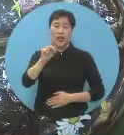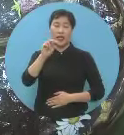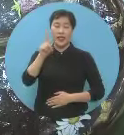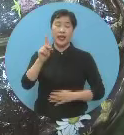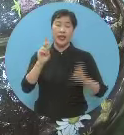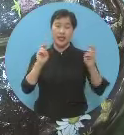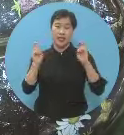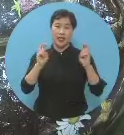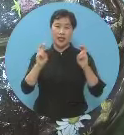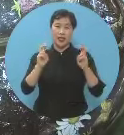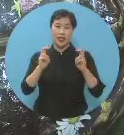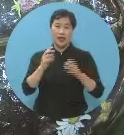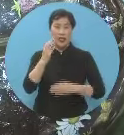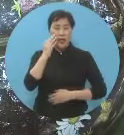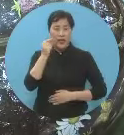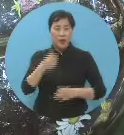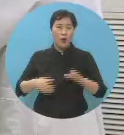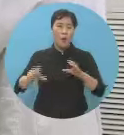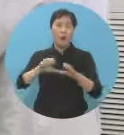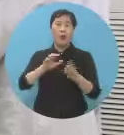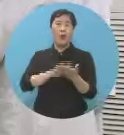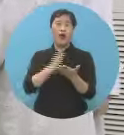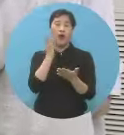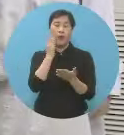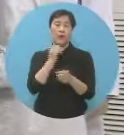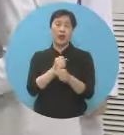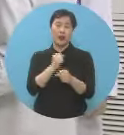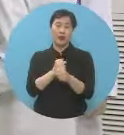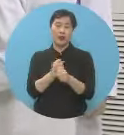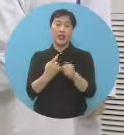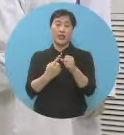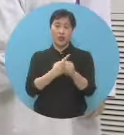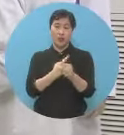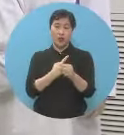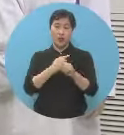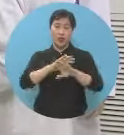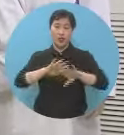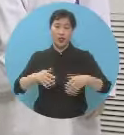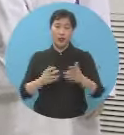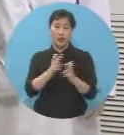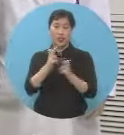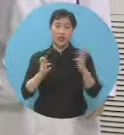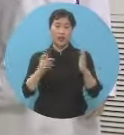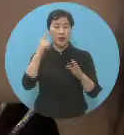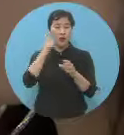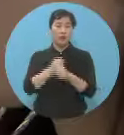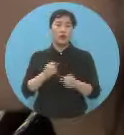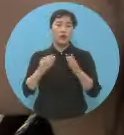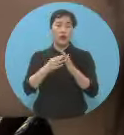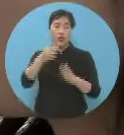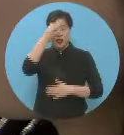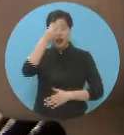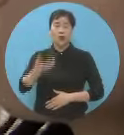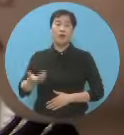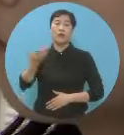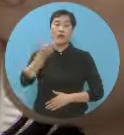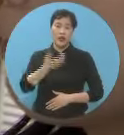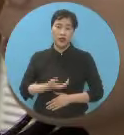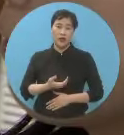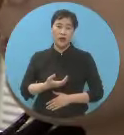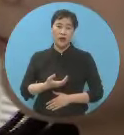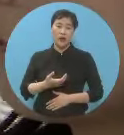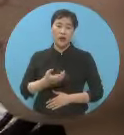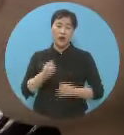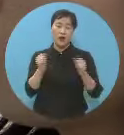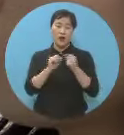네이처는 동백 기름을 함유한 화장품을 만드는 회사로 지난해도 전남산림자원연구소의 기술을 이전받아 동백